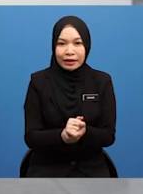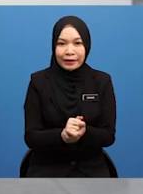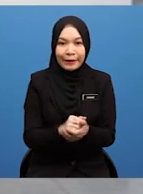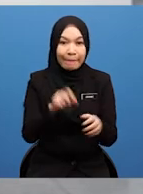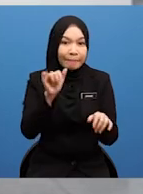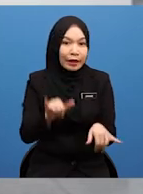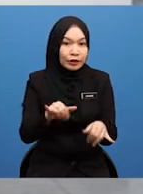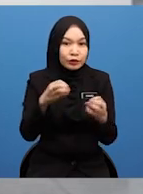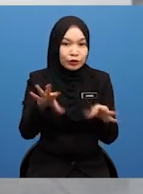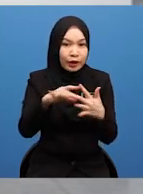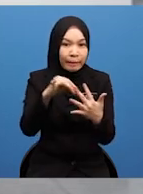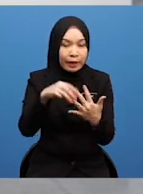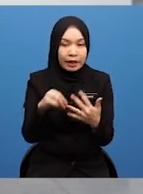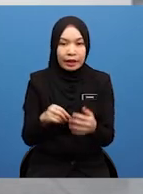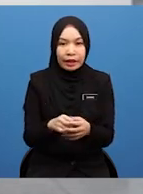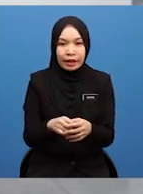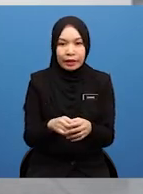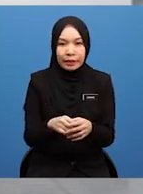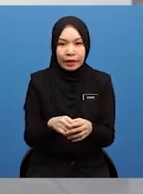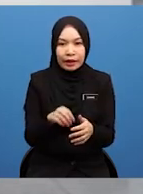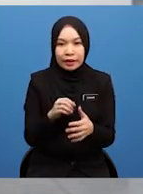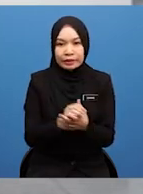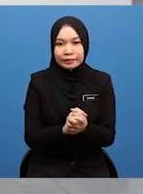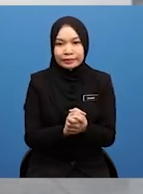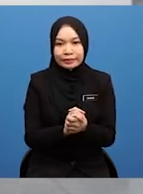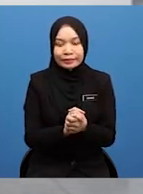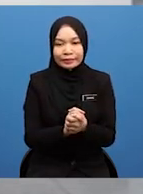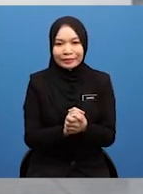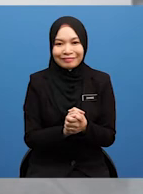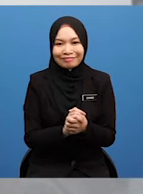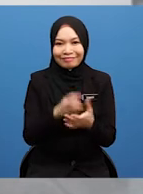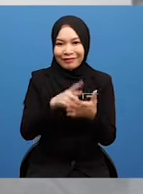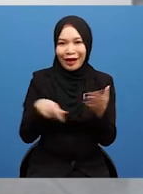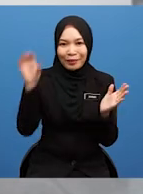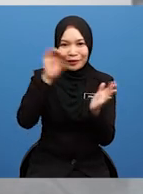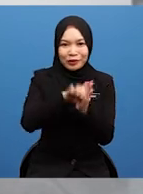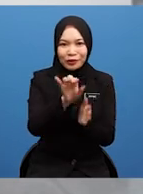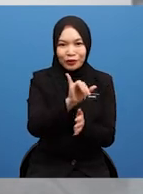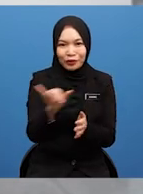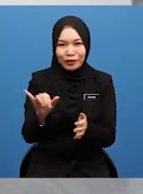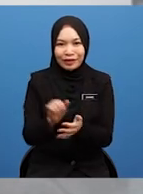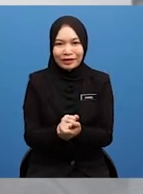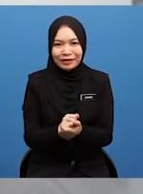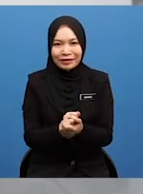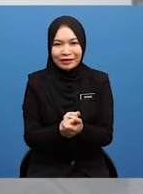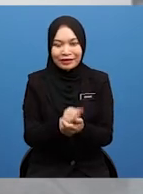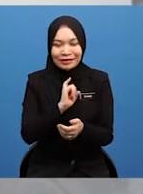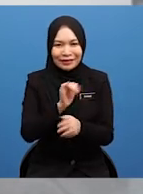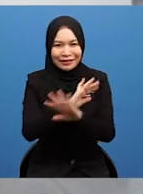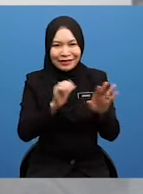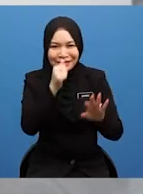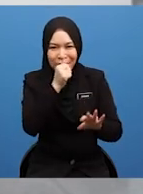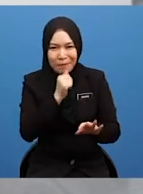ataupun rekaan sekujur aku contohnya tuh ah kita akan dia kancinge Arit Hangat betul buka